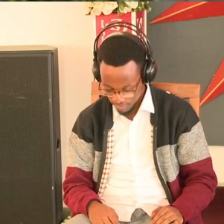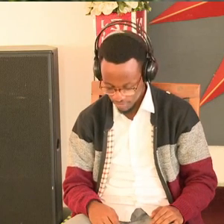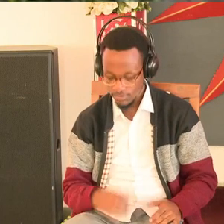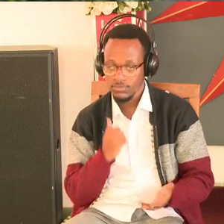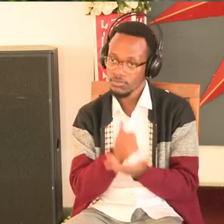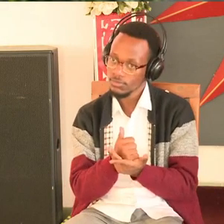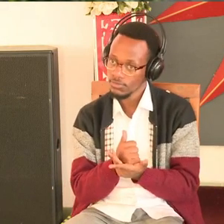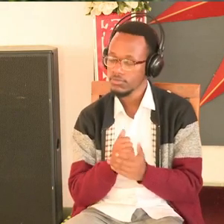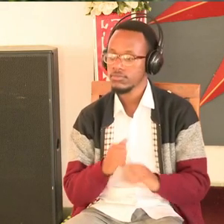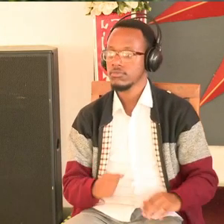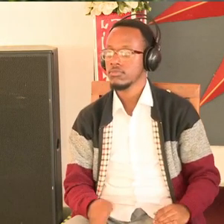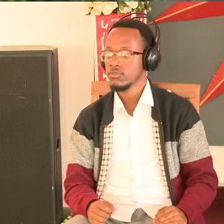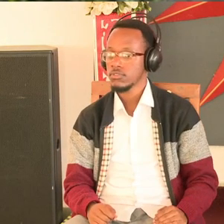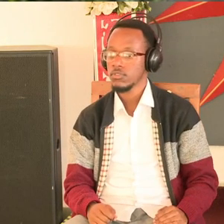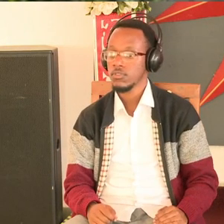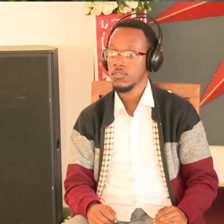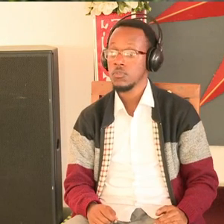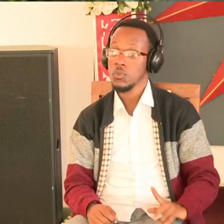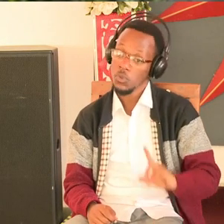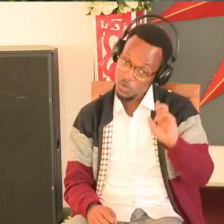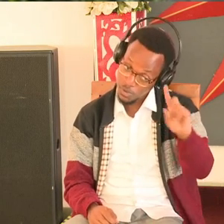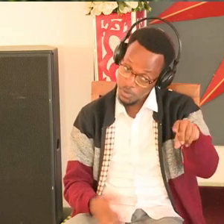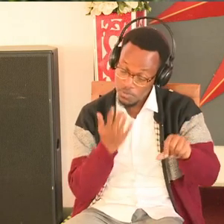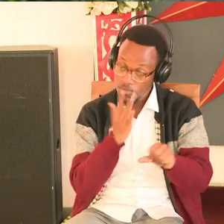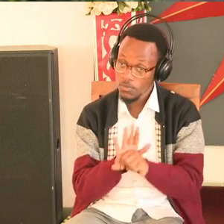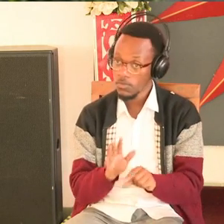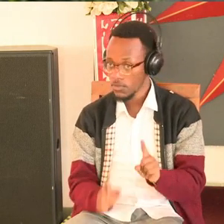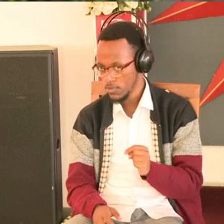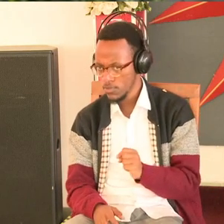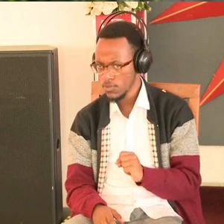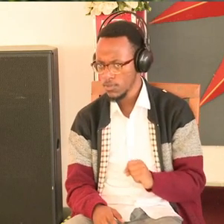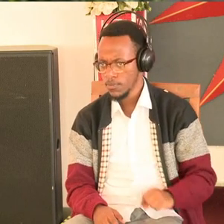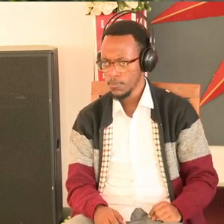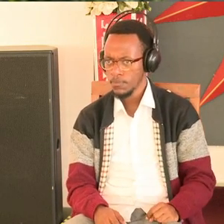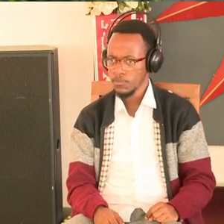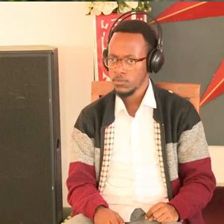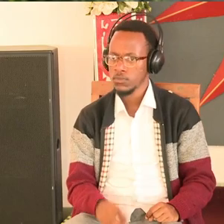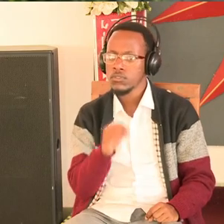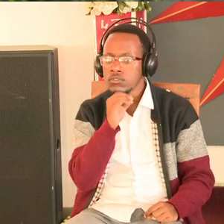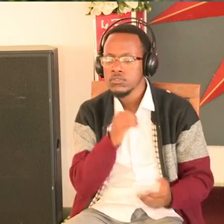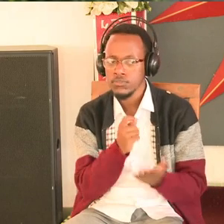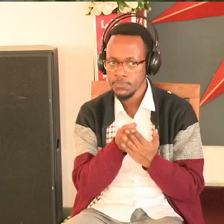Amen. Cette promesse iri sezerano de l'Ancien